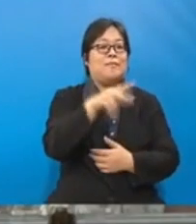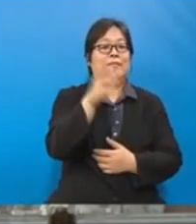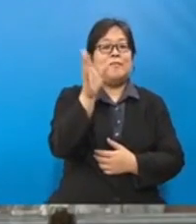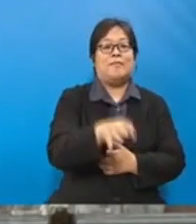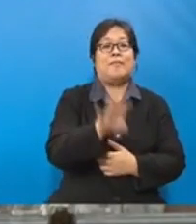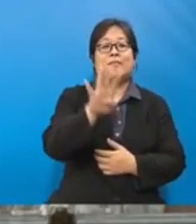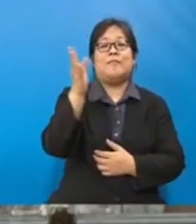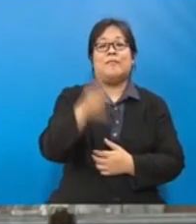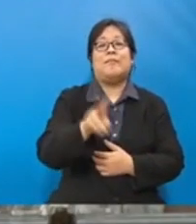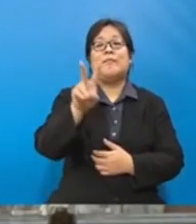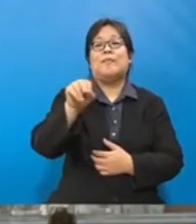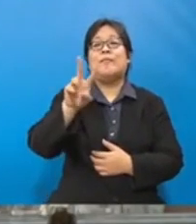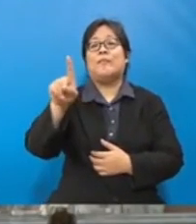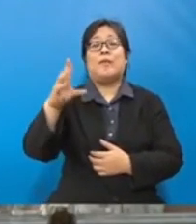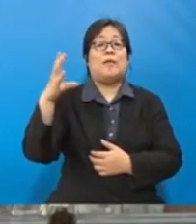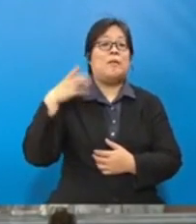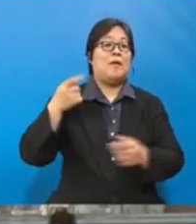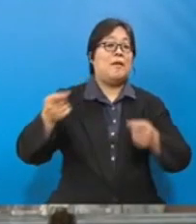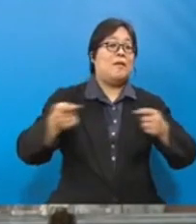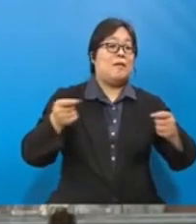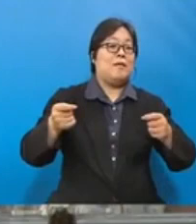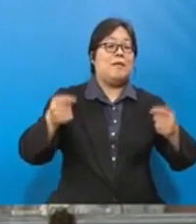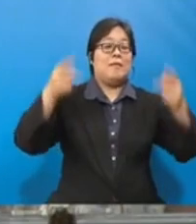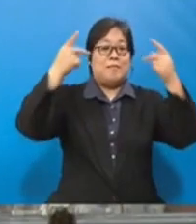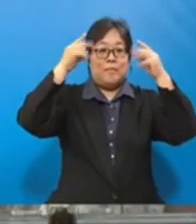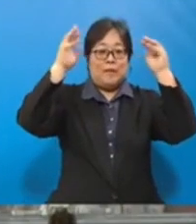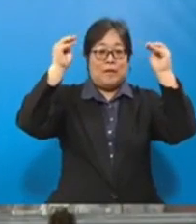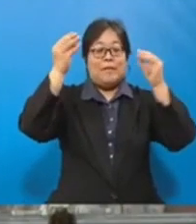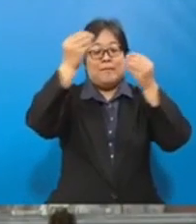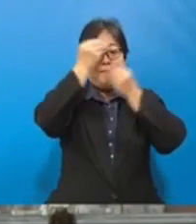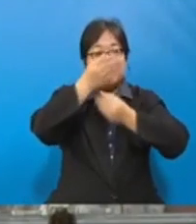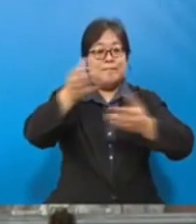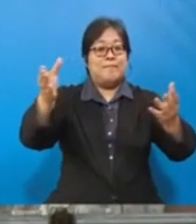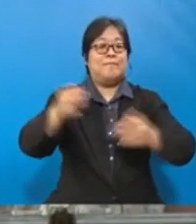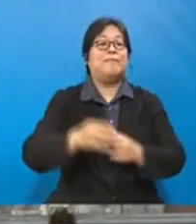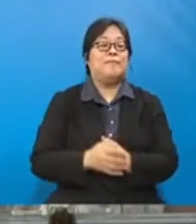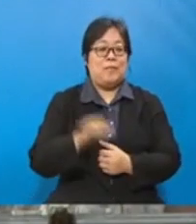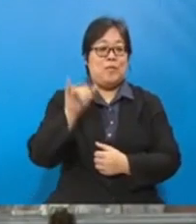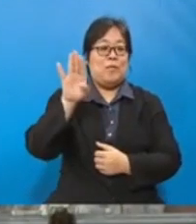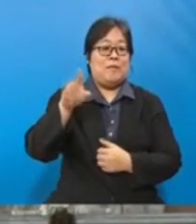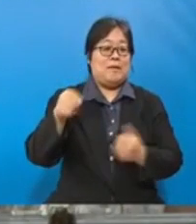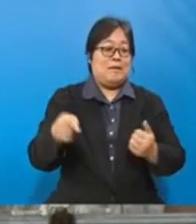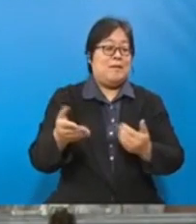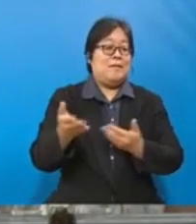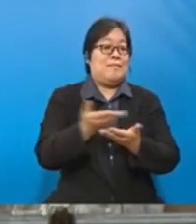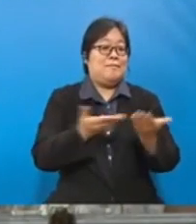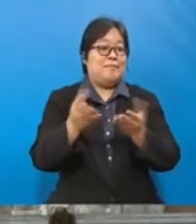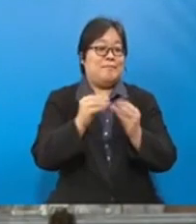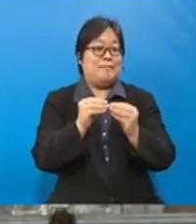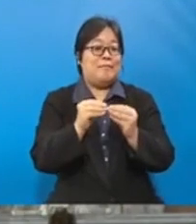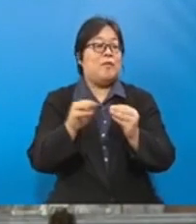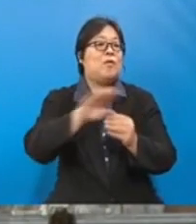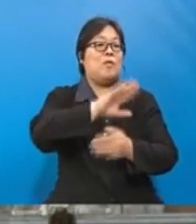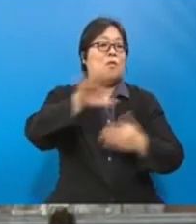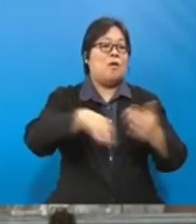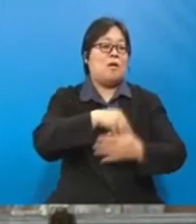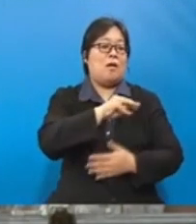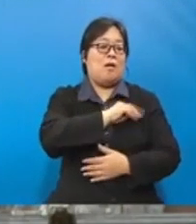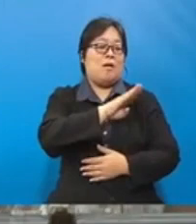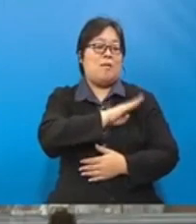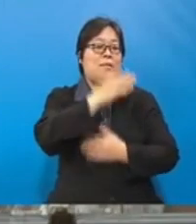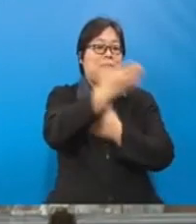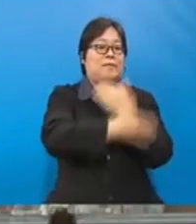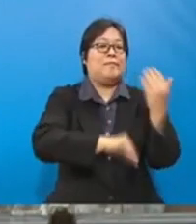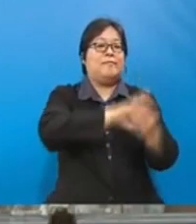reproductor satu jadi pembersih call yang Bang pencuri untuk Mayang wama sesi ini juga melibatkan semua mati-mati besar seluruh